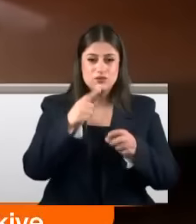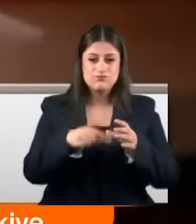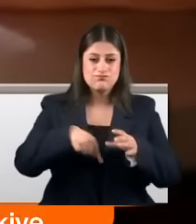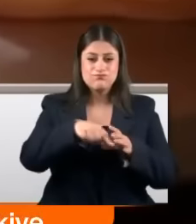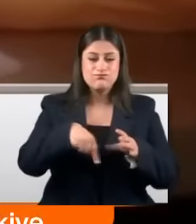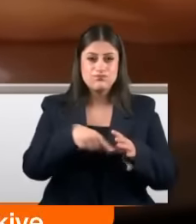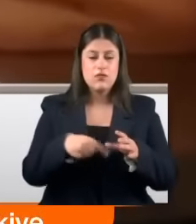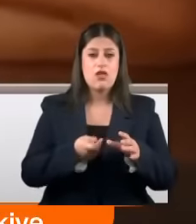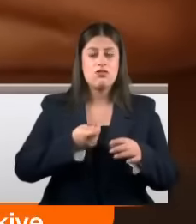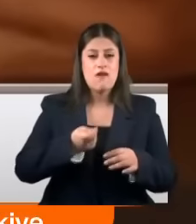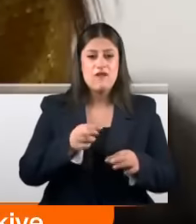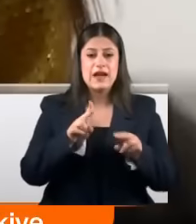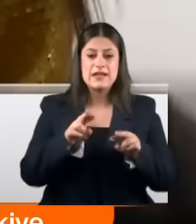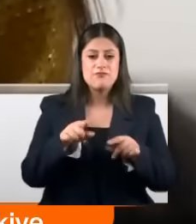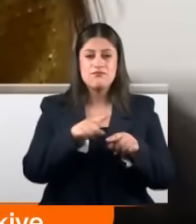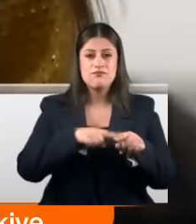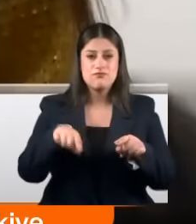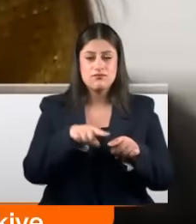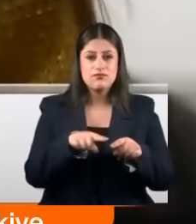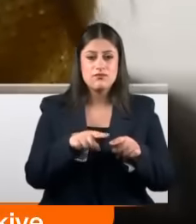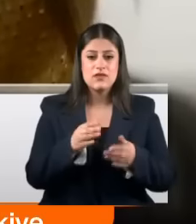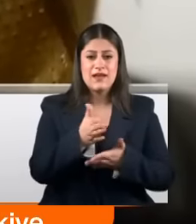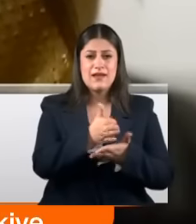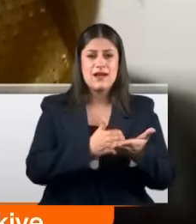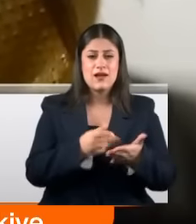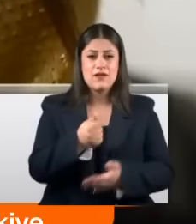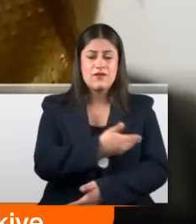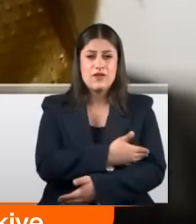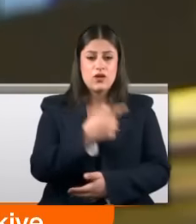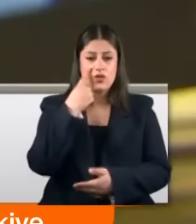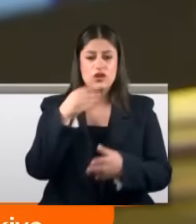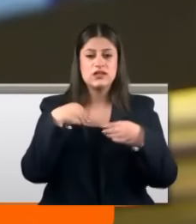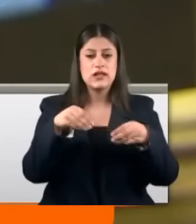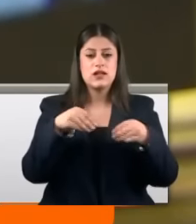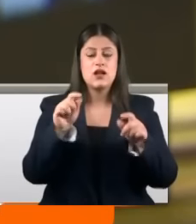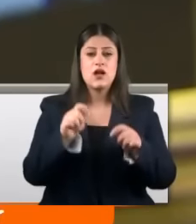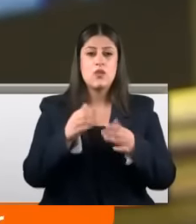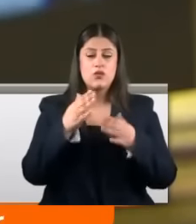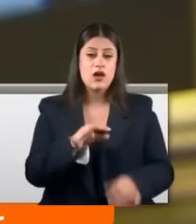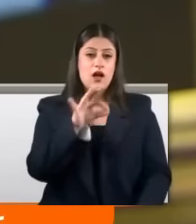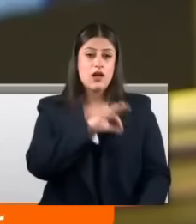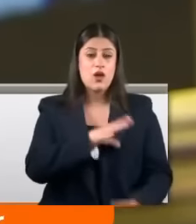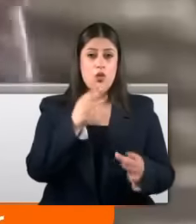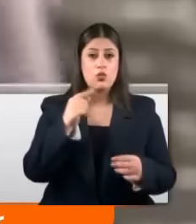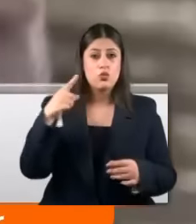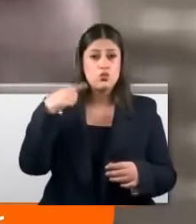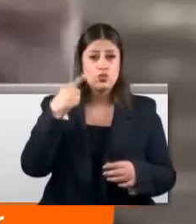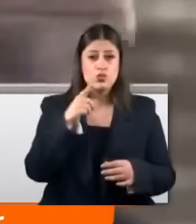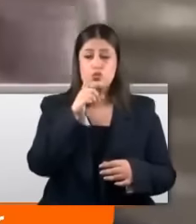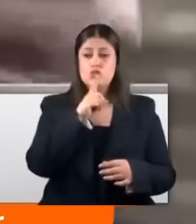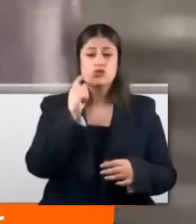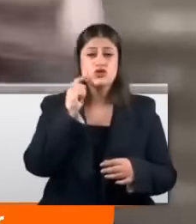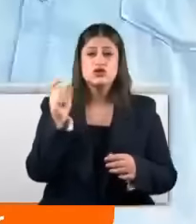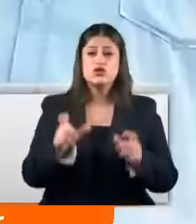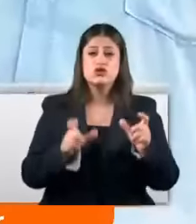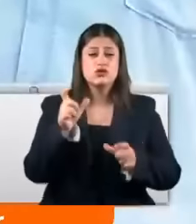mikser, tava gibi ürünleri neredeyse yarı fiyatına satmayı vaat ediyordu. Kâr edeceğini düşünen yüzlerce kişi de